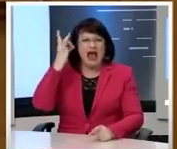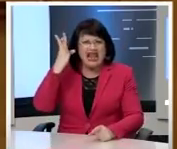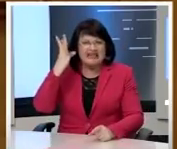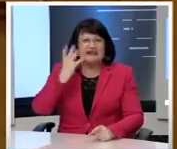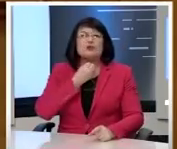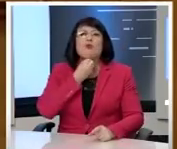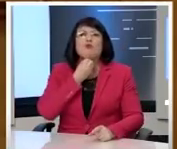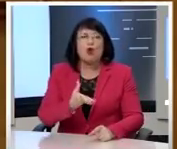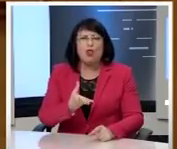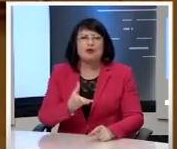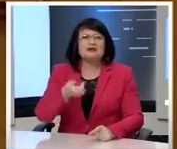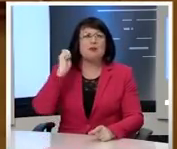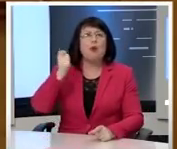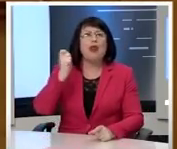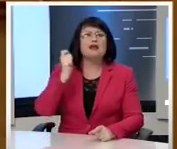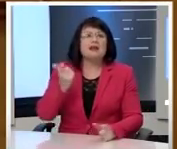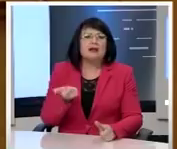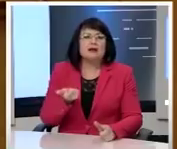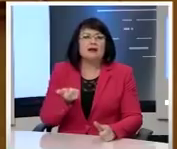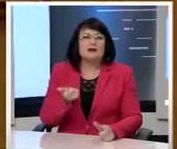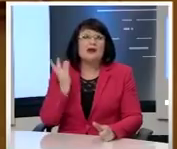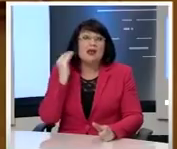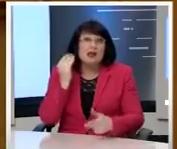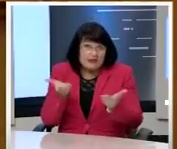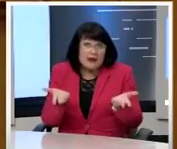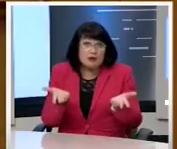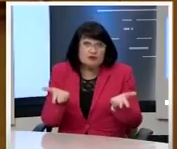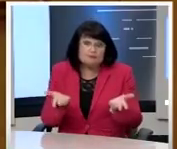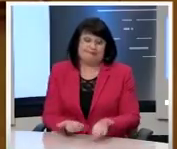πολιτικοί. Και δεν λένε, δεν ακούτε κιόλας.